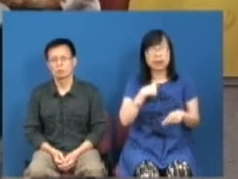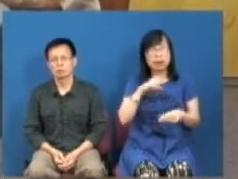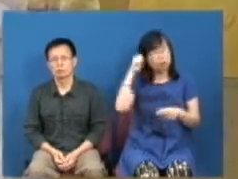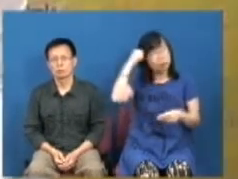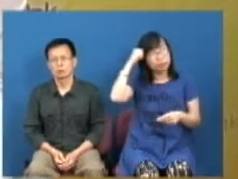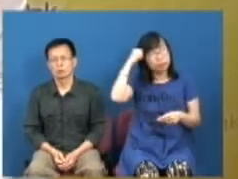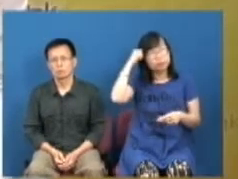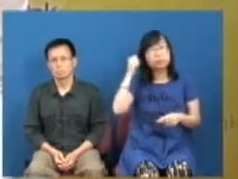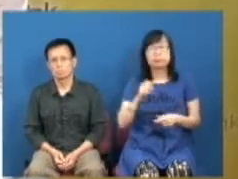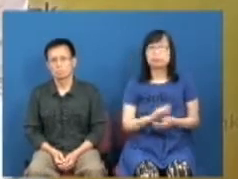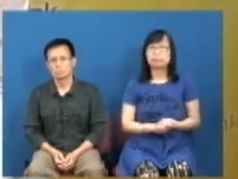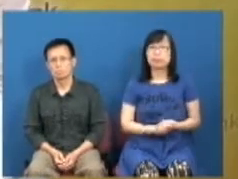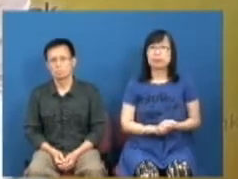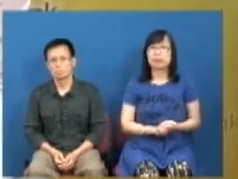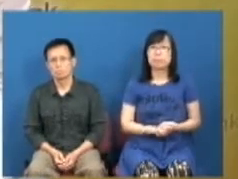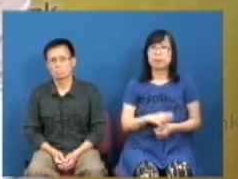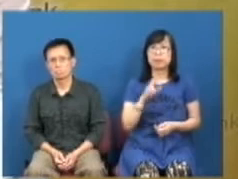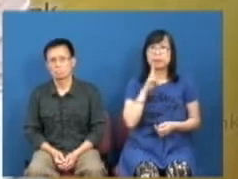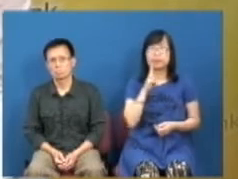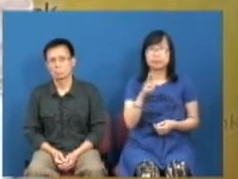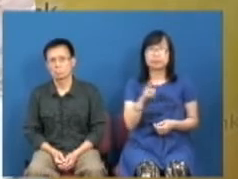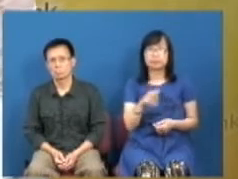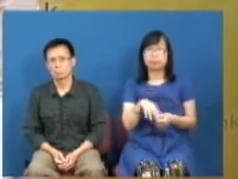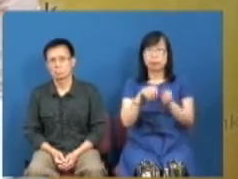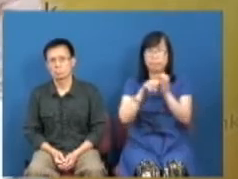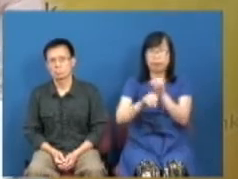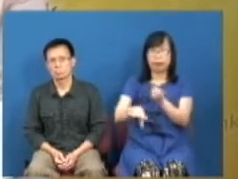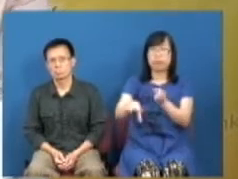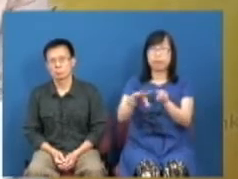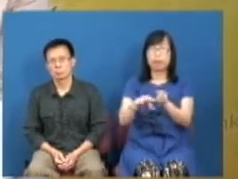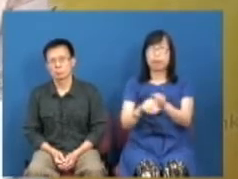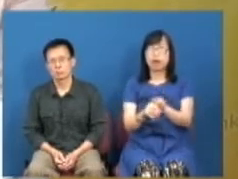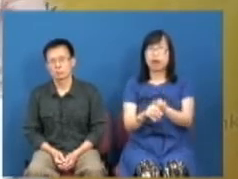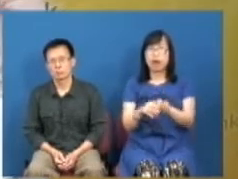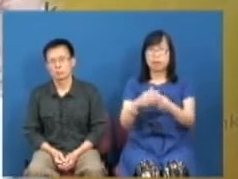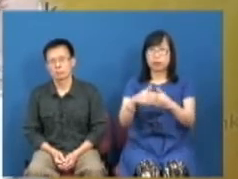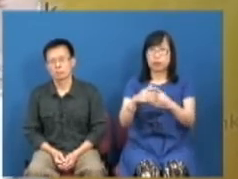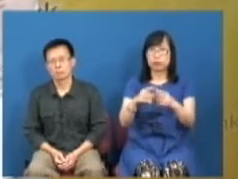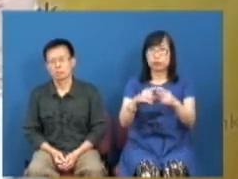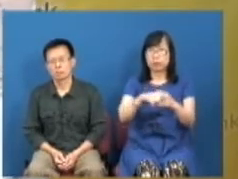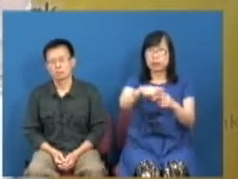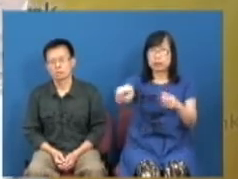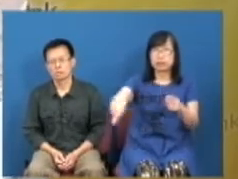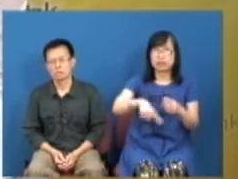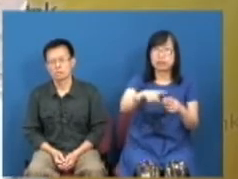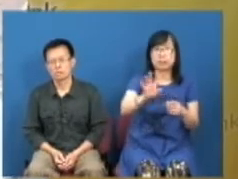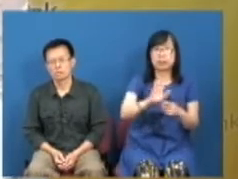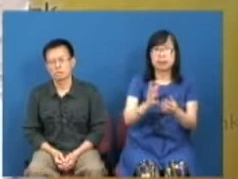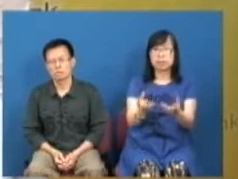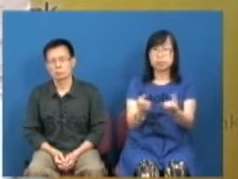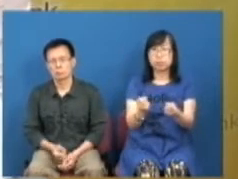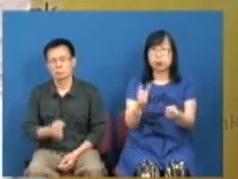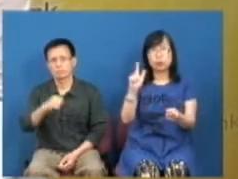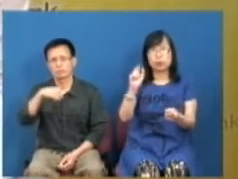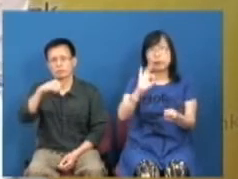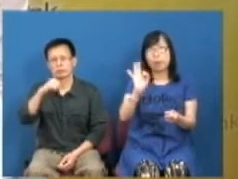過但係佢就會令到咧排放出嚟，即係喺即係市區 就不會受污染咯。